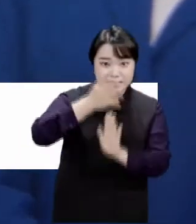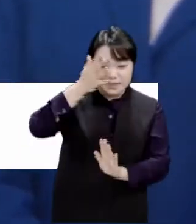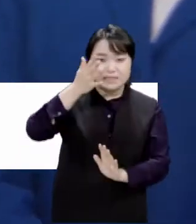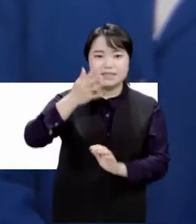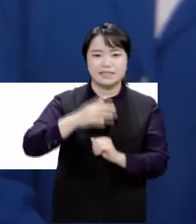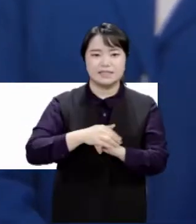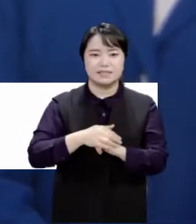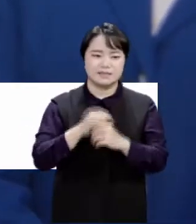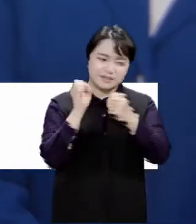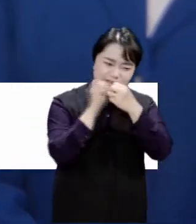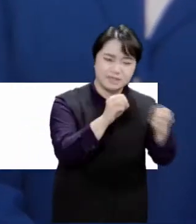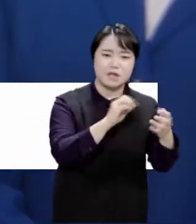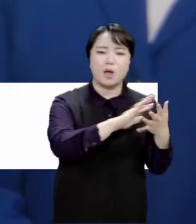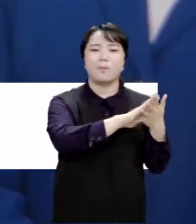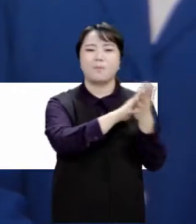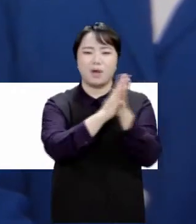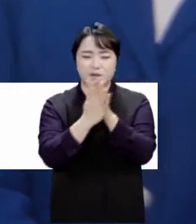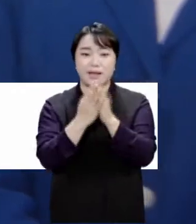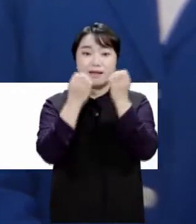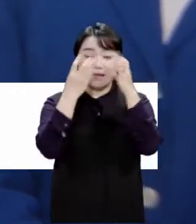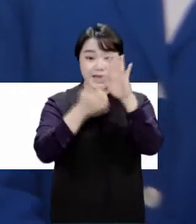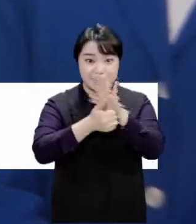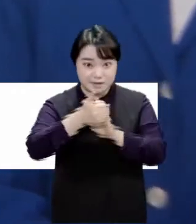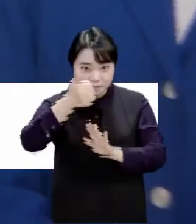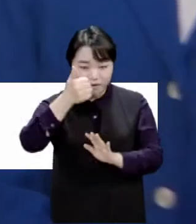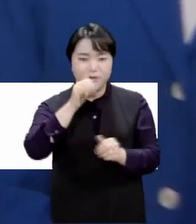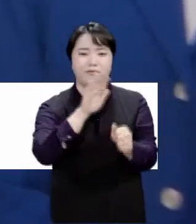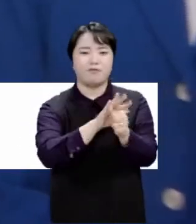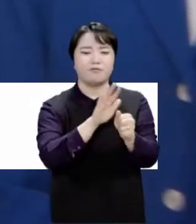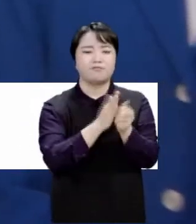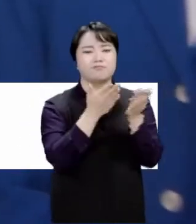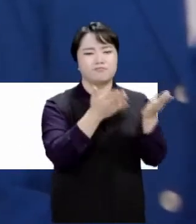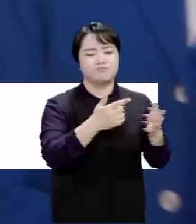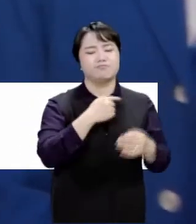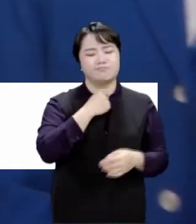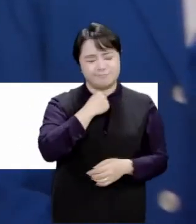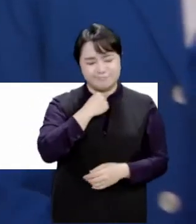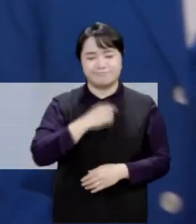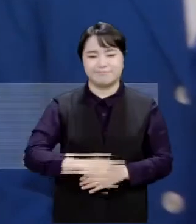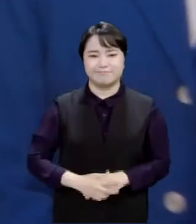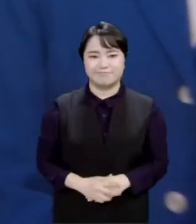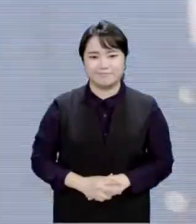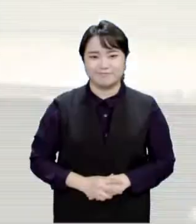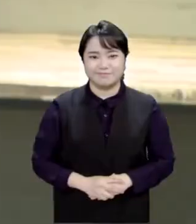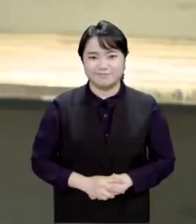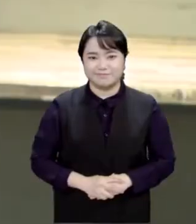서울시민께 변화에 대한 새로운 희망 이것을 일깨우도록 노력하겠습니다.